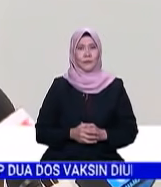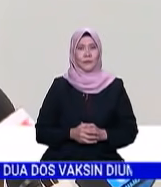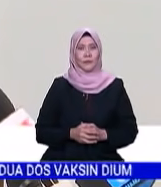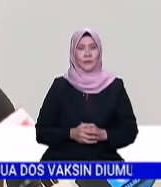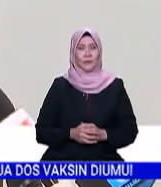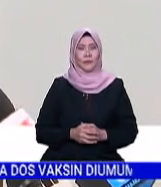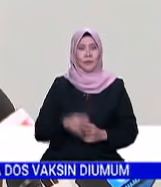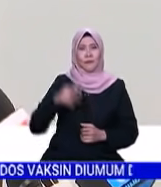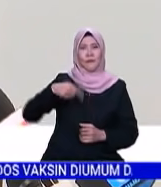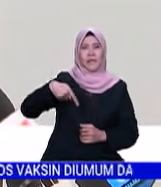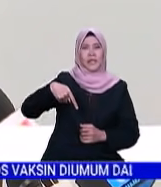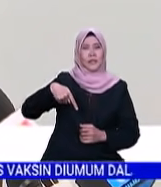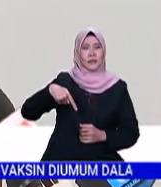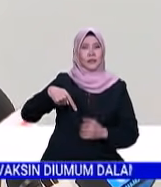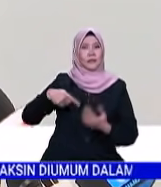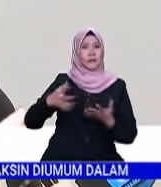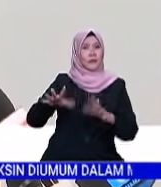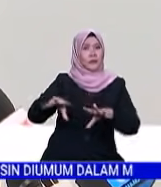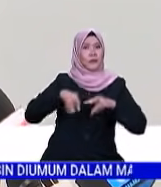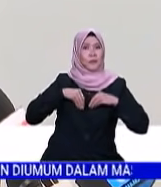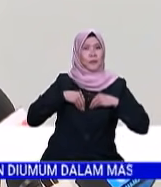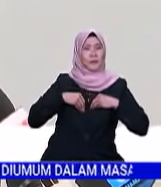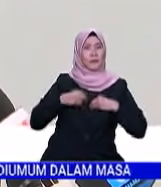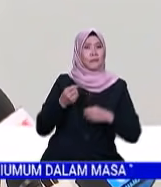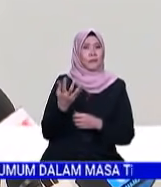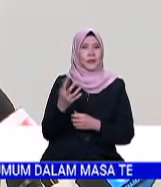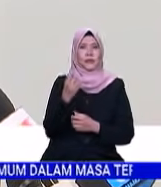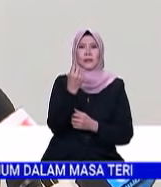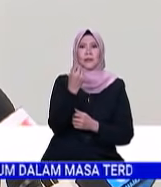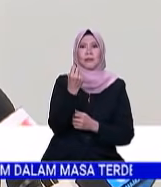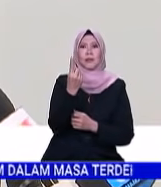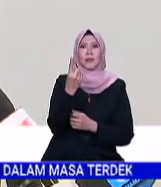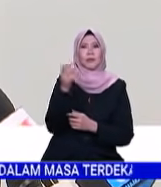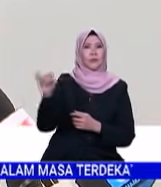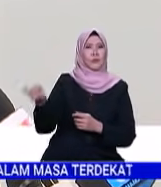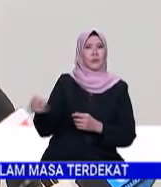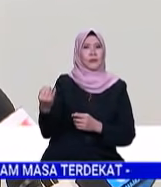Bagi Pfizer, yang telah pun kita terima adalah sebanyak